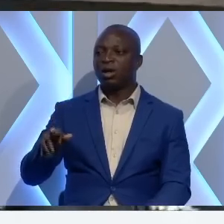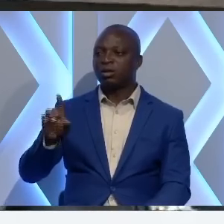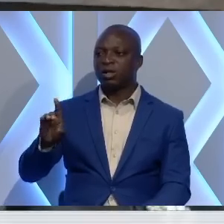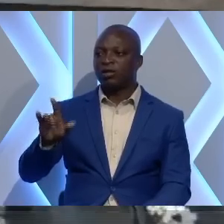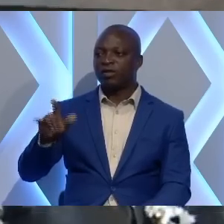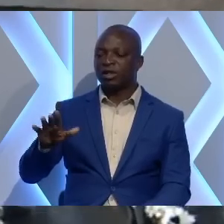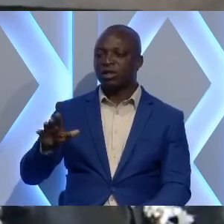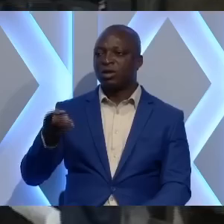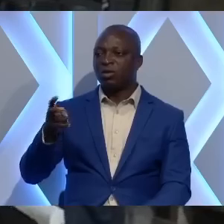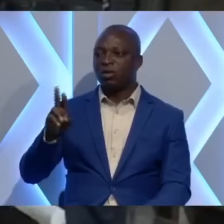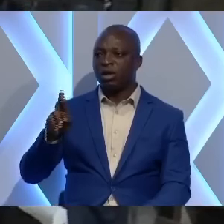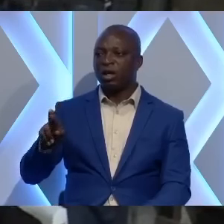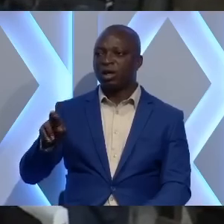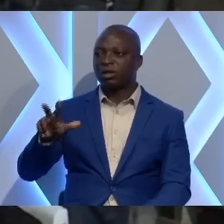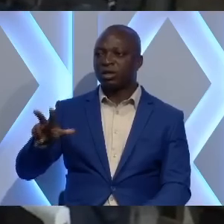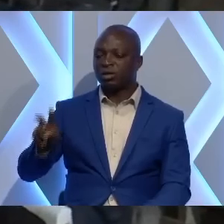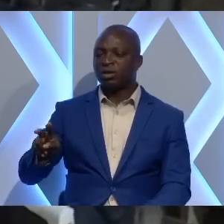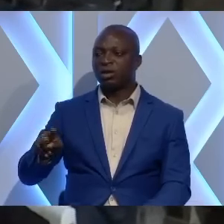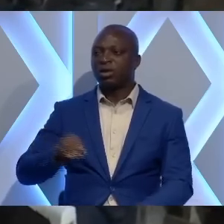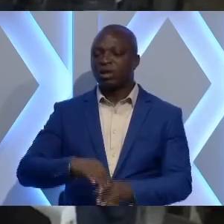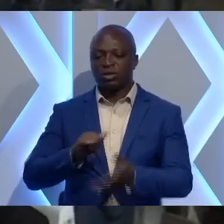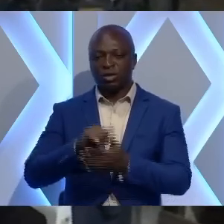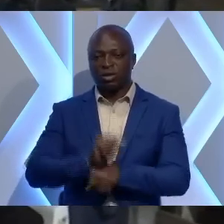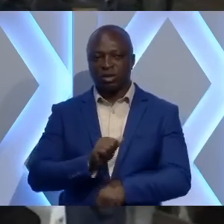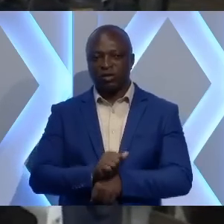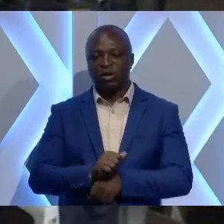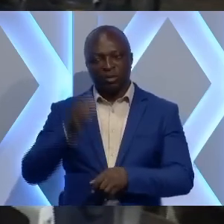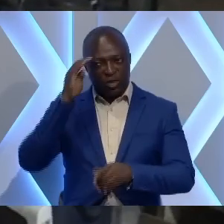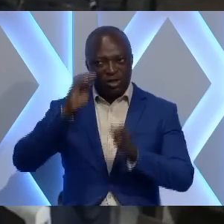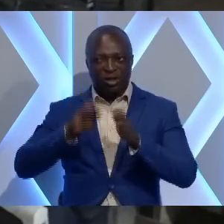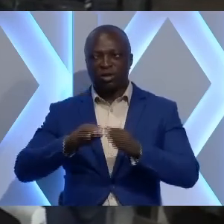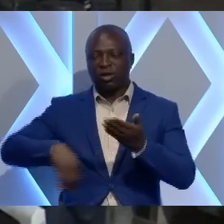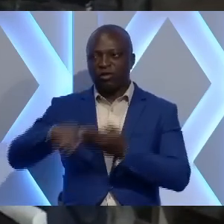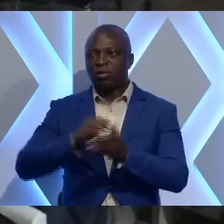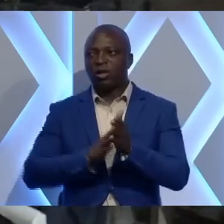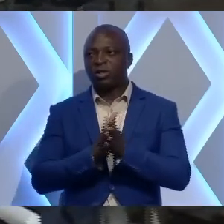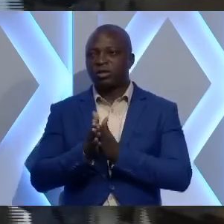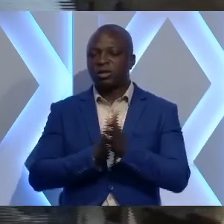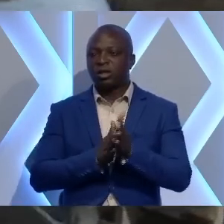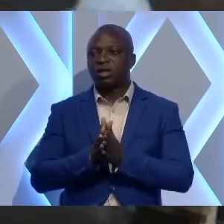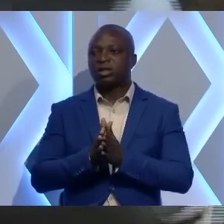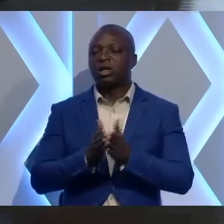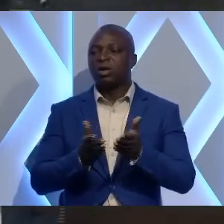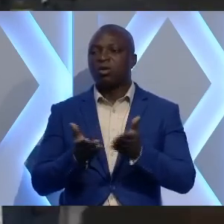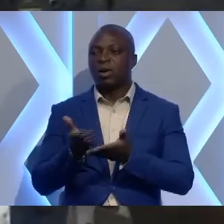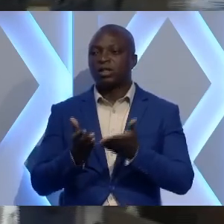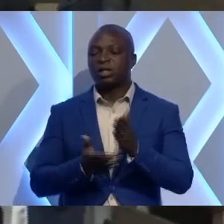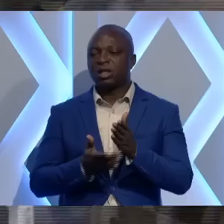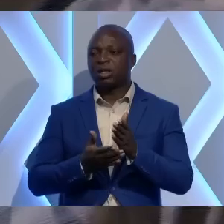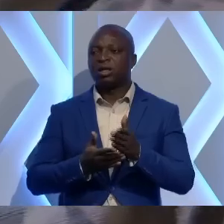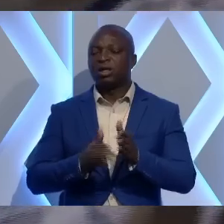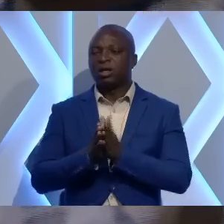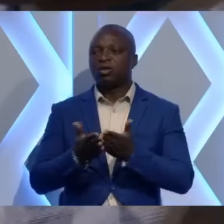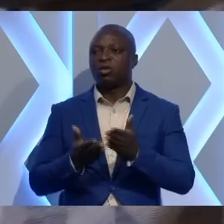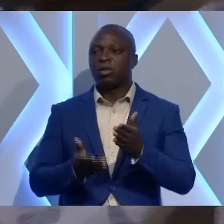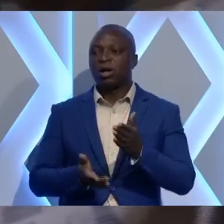le R32. Dans les opérations de contrôle, le ministère de l'Environnement s'intéresse au volet technique. Le volet des documents administratifs